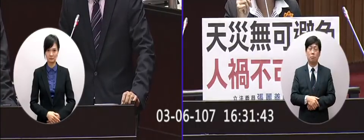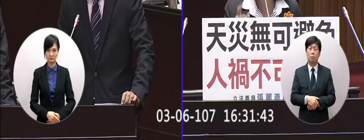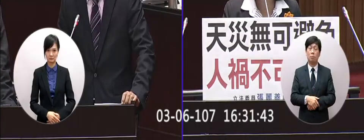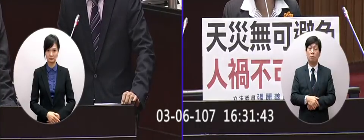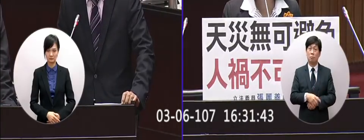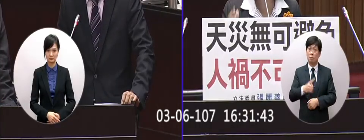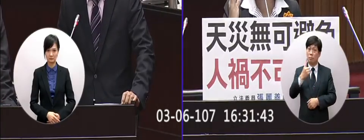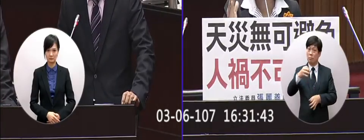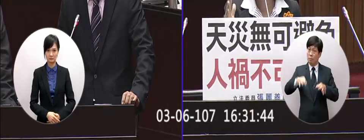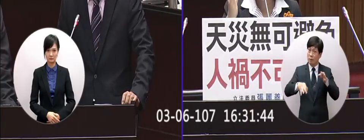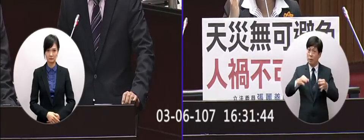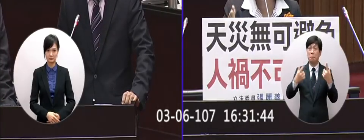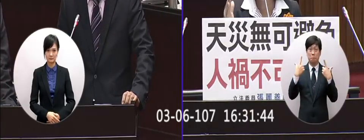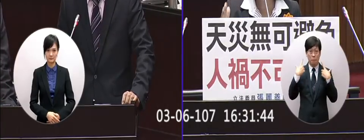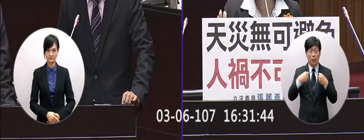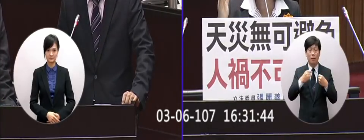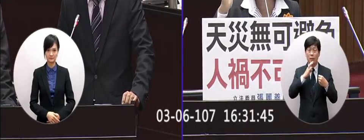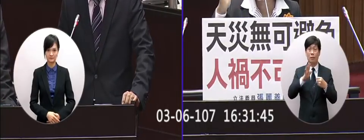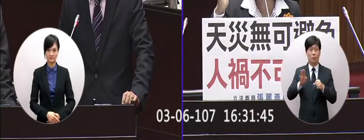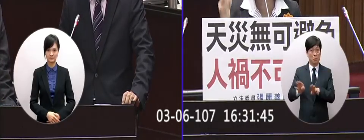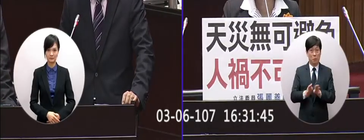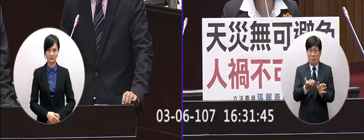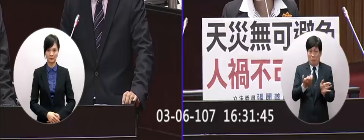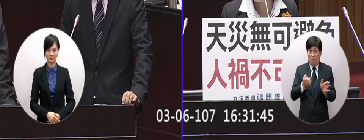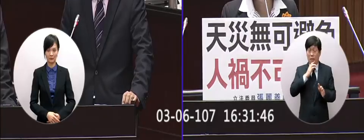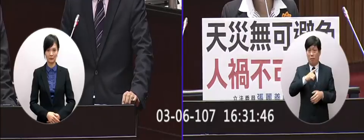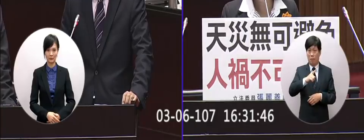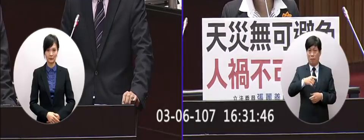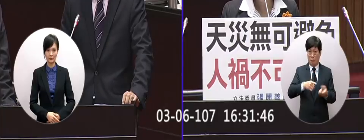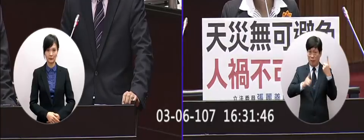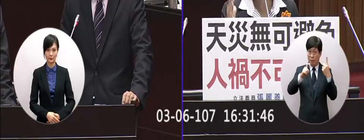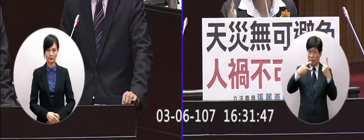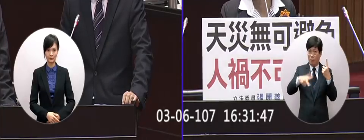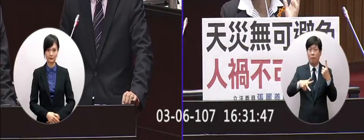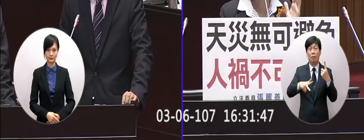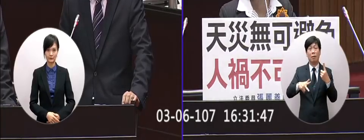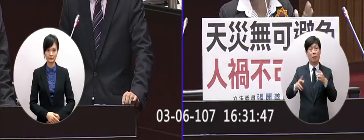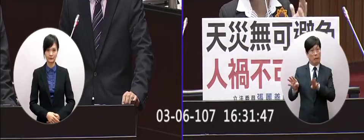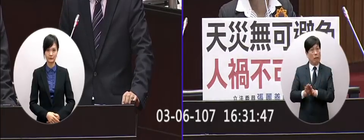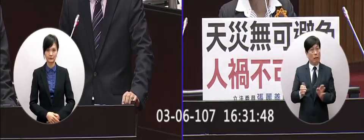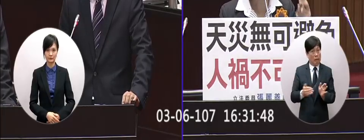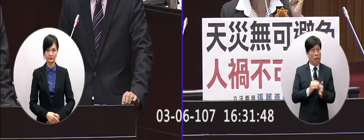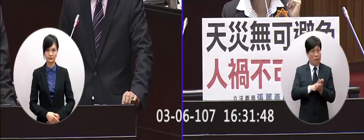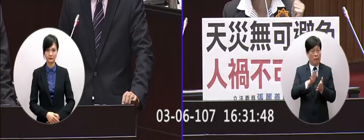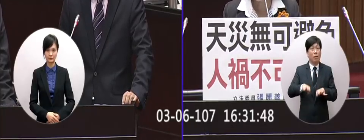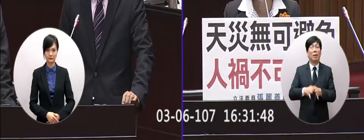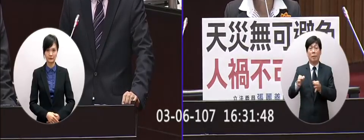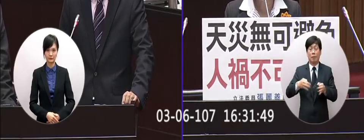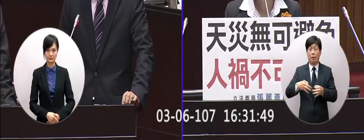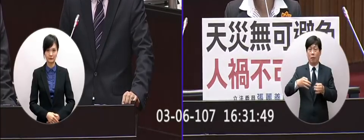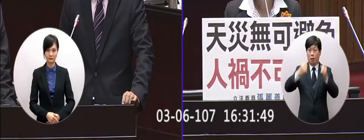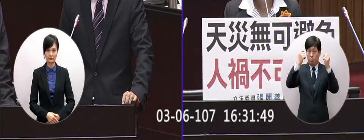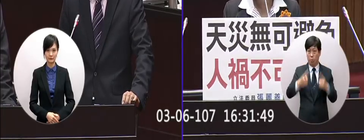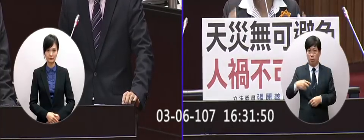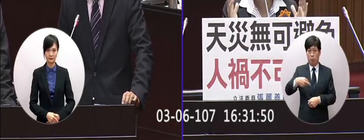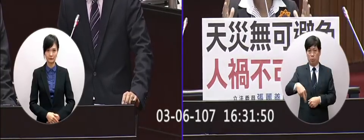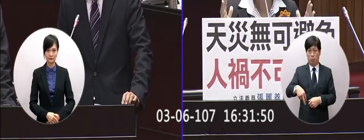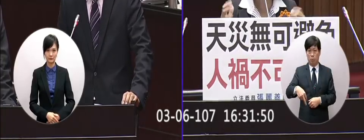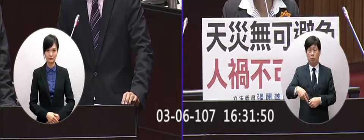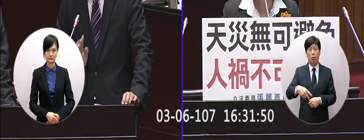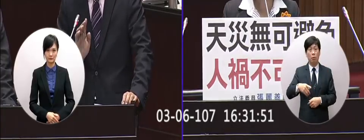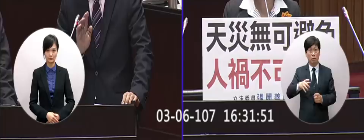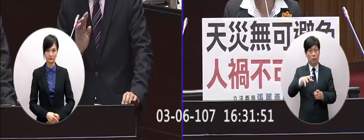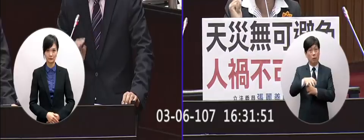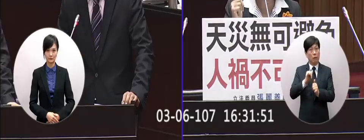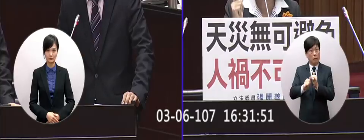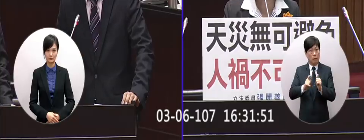一公斤本来休市之前还有17元，休市了开市剩2元，农民